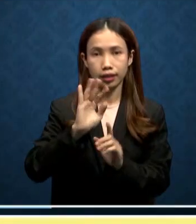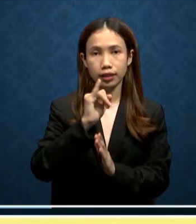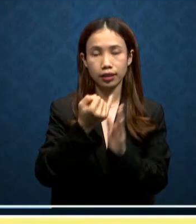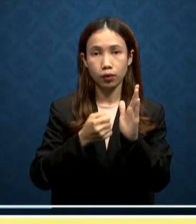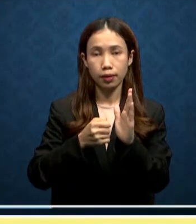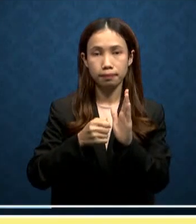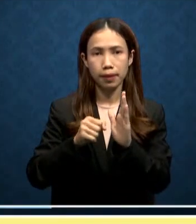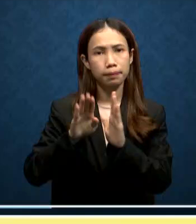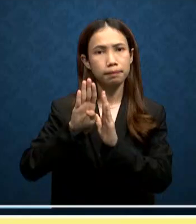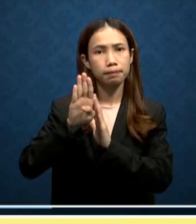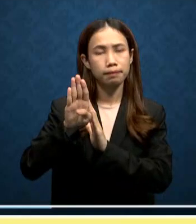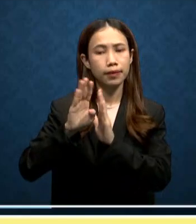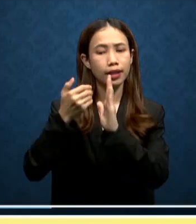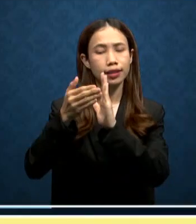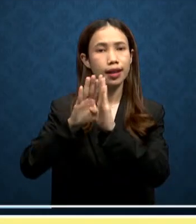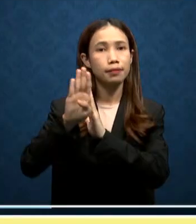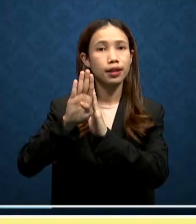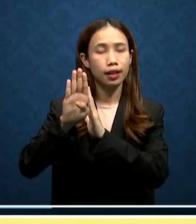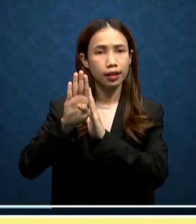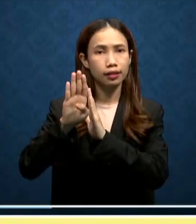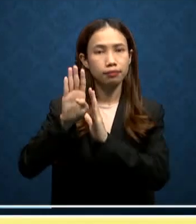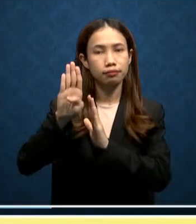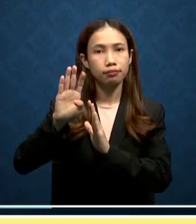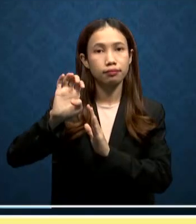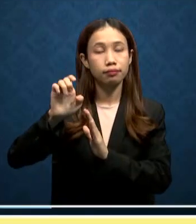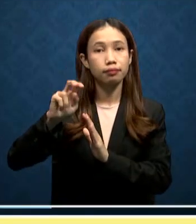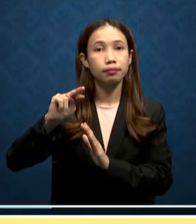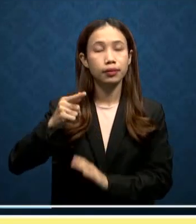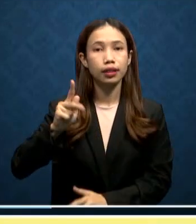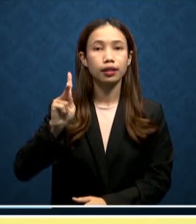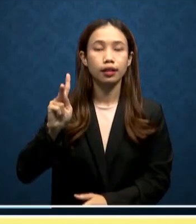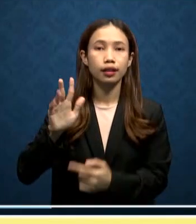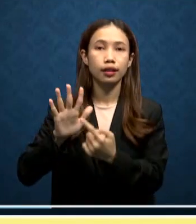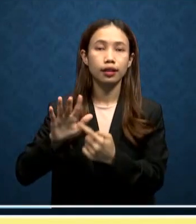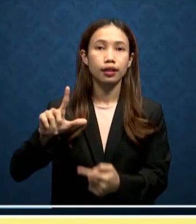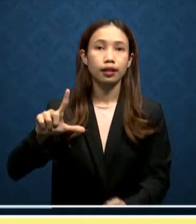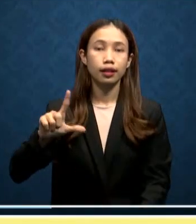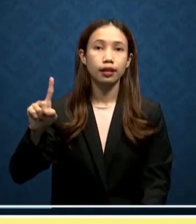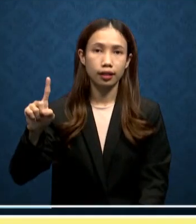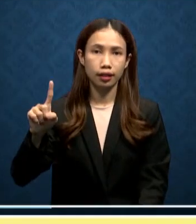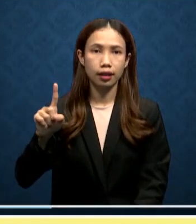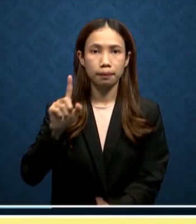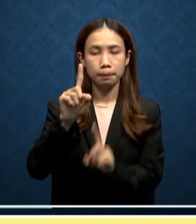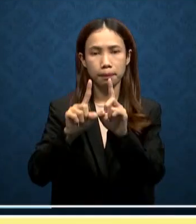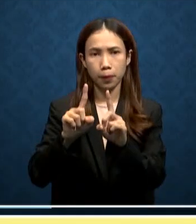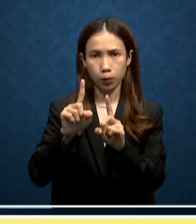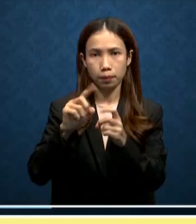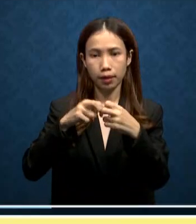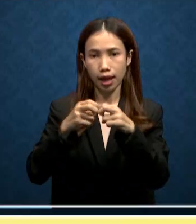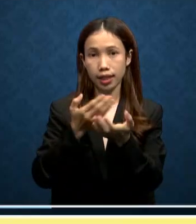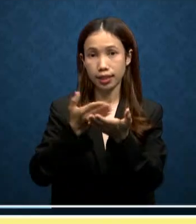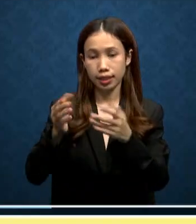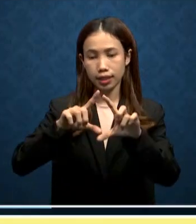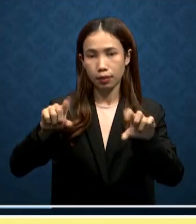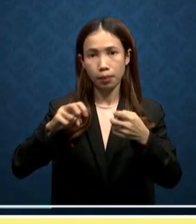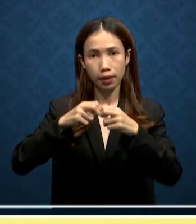บึงกานะฮะนะปี 65นี่บึงกาเนี่ยหลุดหายจากเอ่อลำดับที่ประมูลแล้วมีปัญหานะเเ